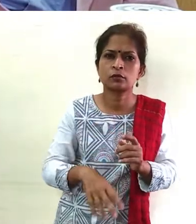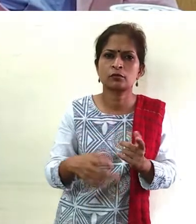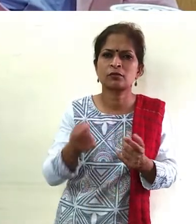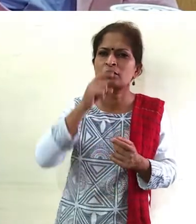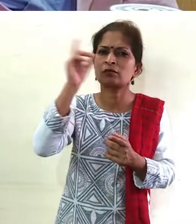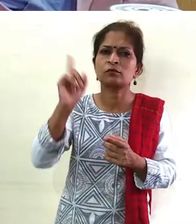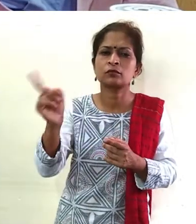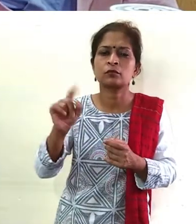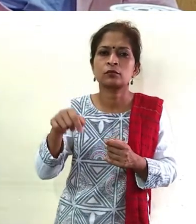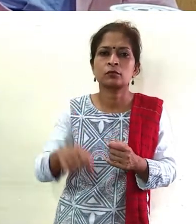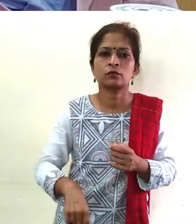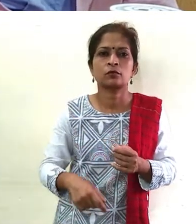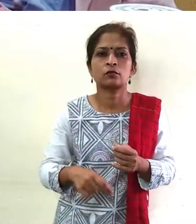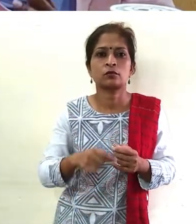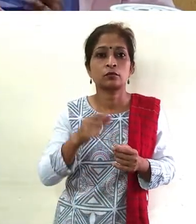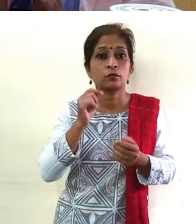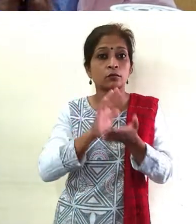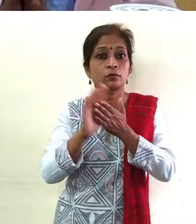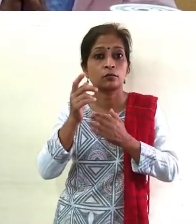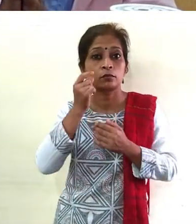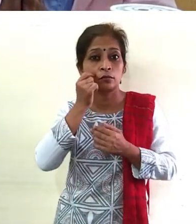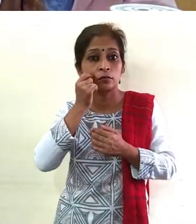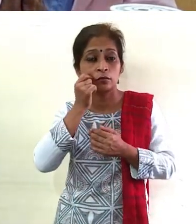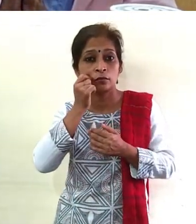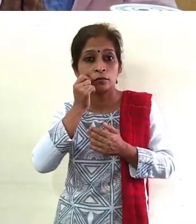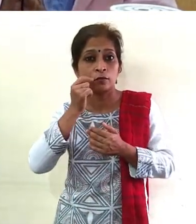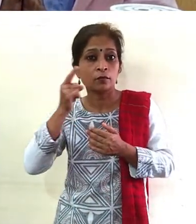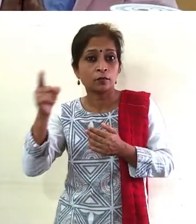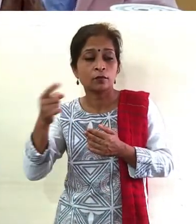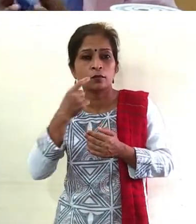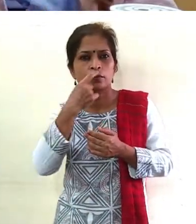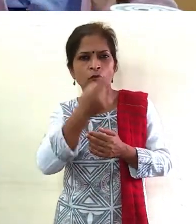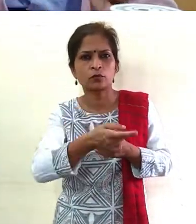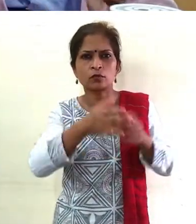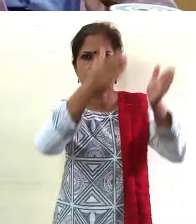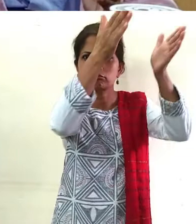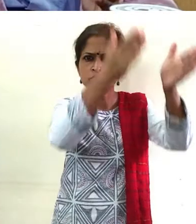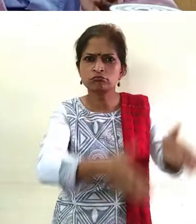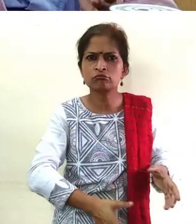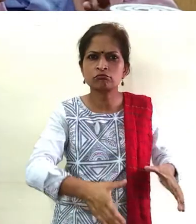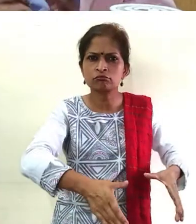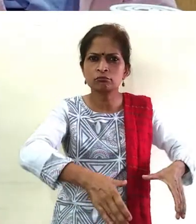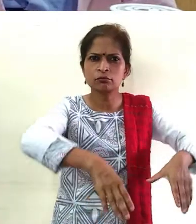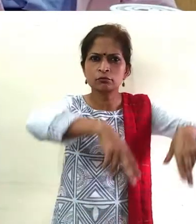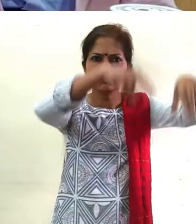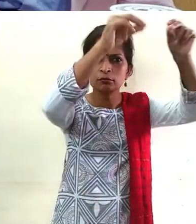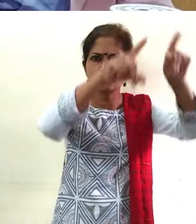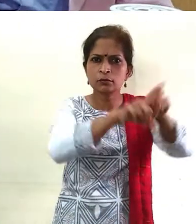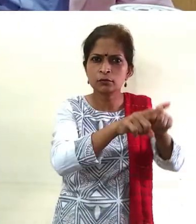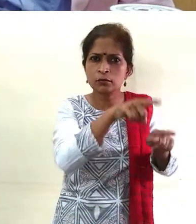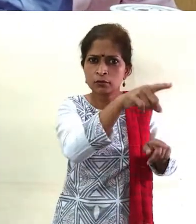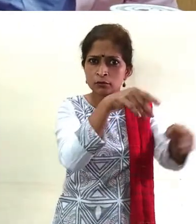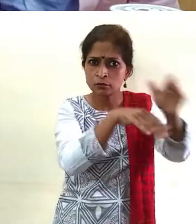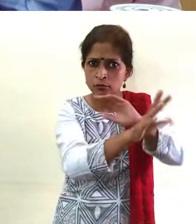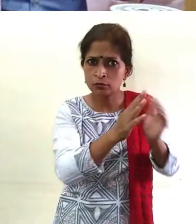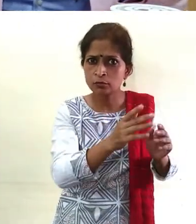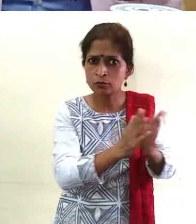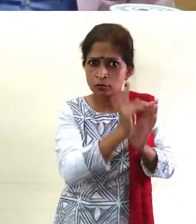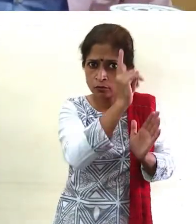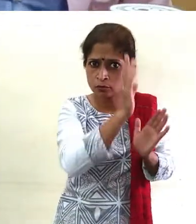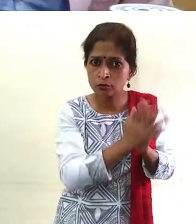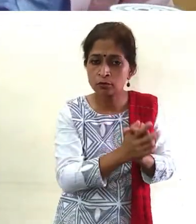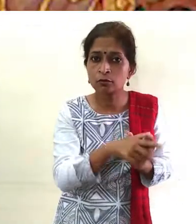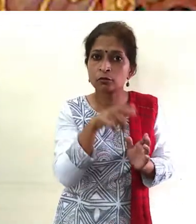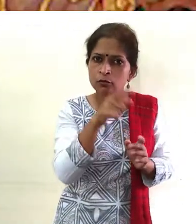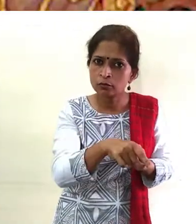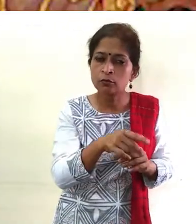क्या? तो प्रहलाद बोलता है, हाँ बिल्कुल है। तो अपना गदा पकड़ता है और चूर चूर करता है स्तंभ को, और